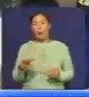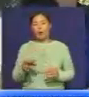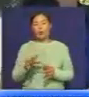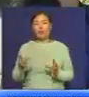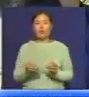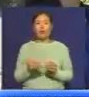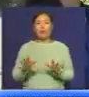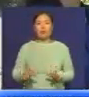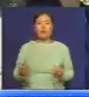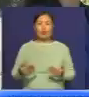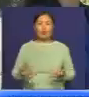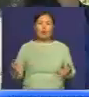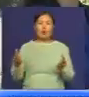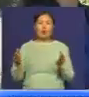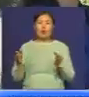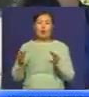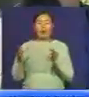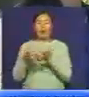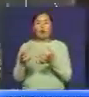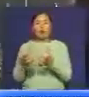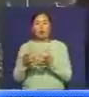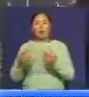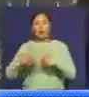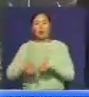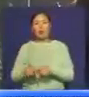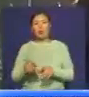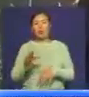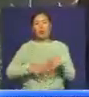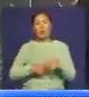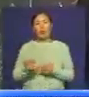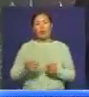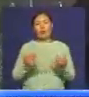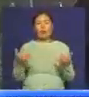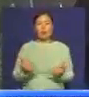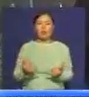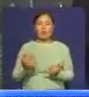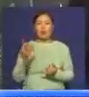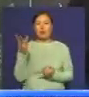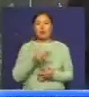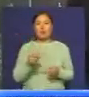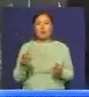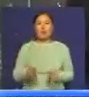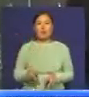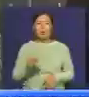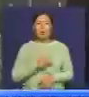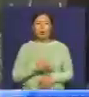он вместе с женой открыл клининговую компанию. Сегодня под его руководством трудятся 3 специалиста.